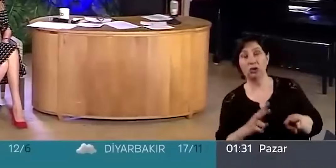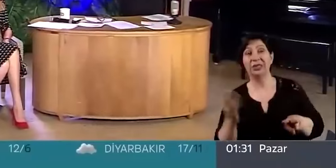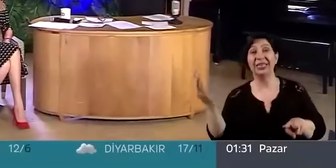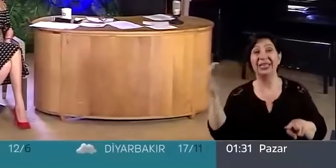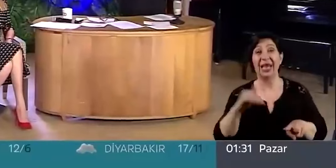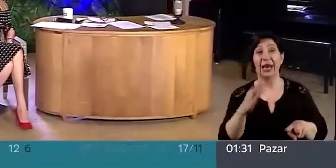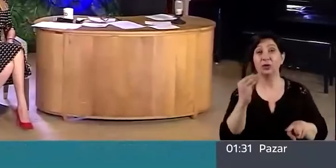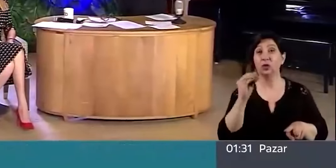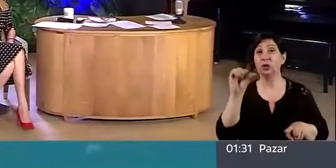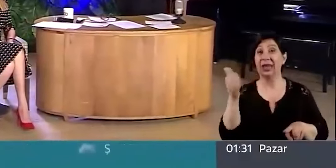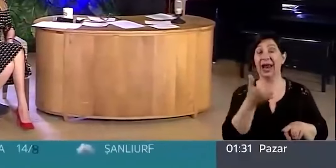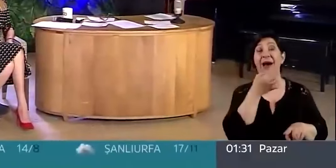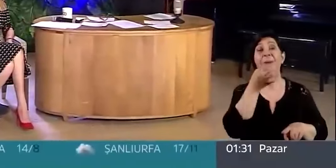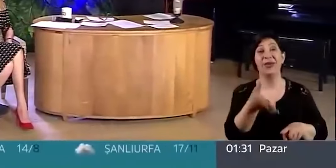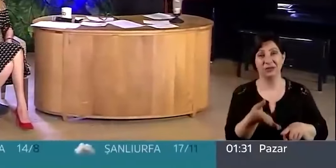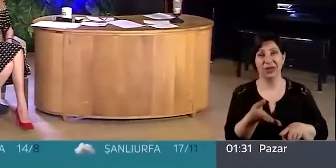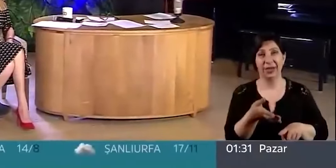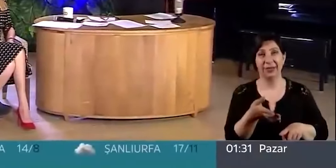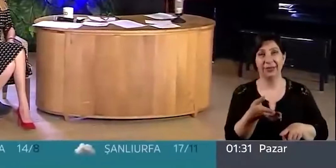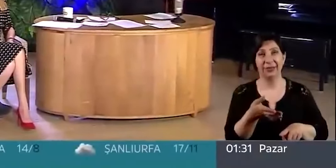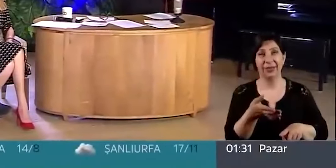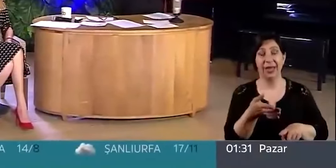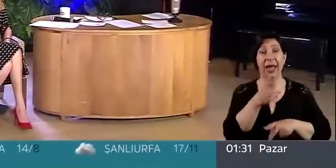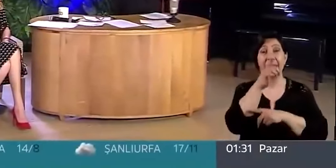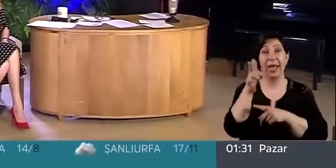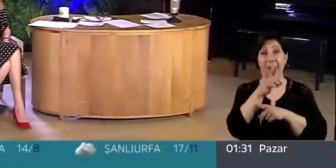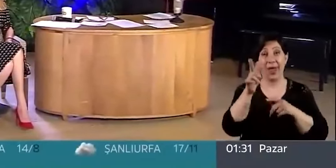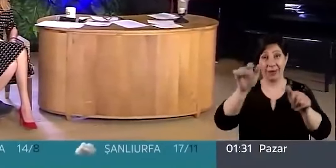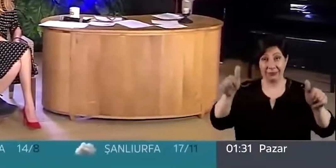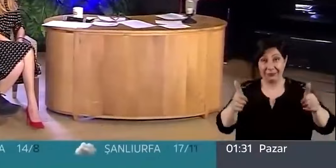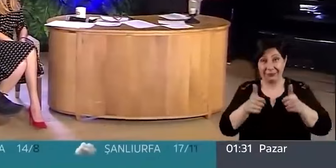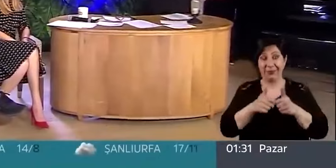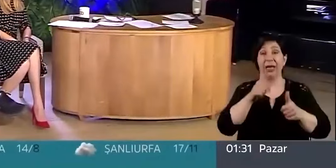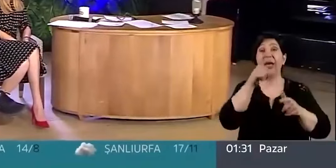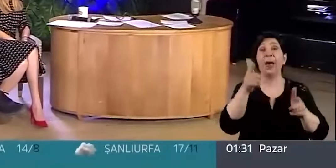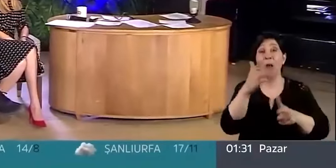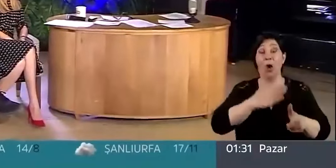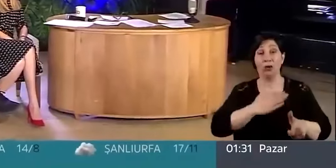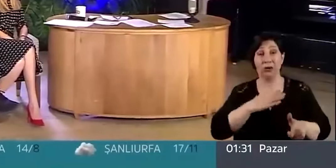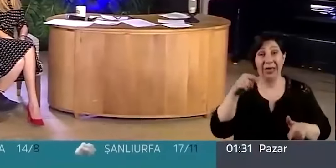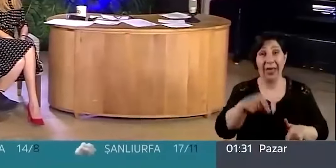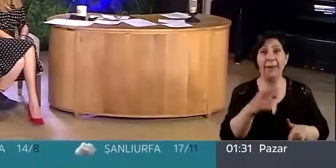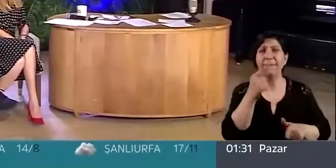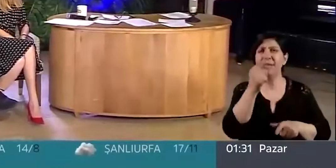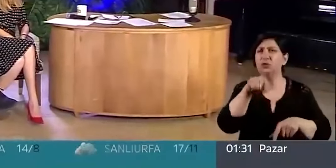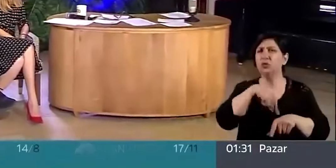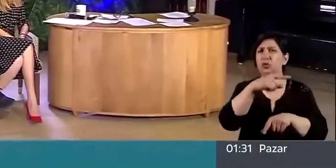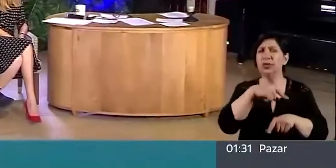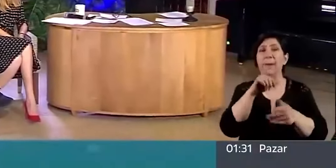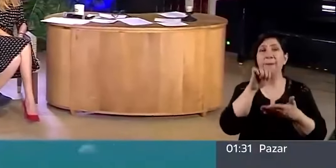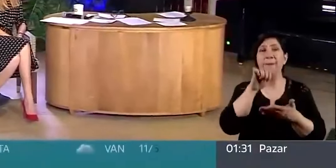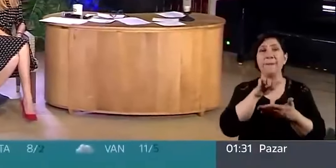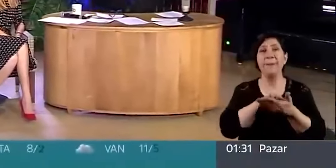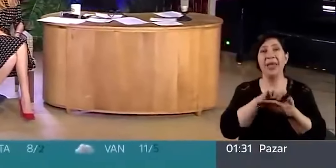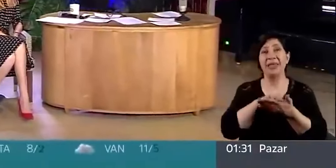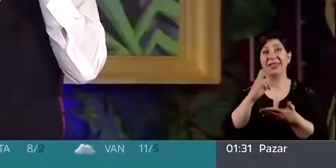gelen çok değerli haberciler, kamera arkasındakiler, kamera öndekiler bir süredir